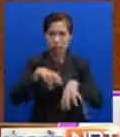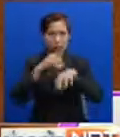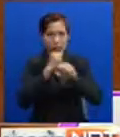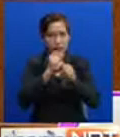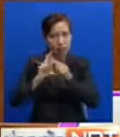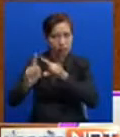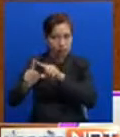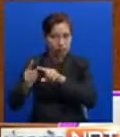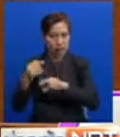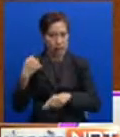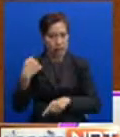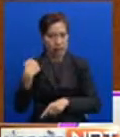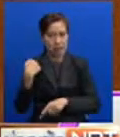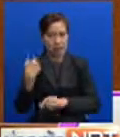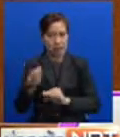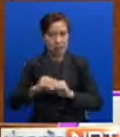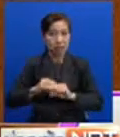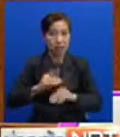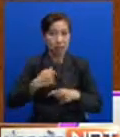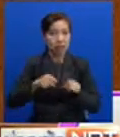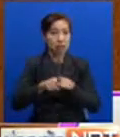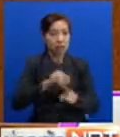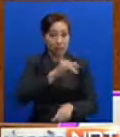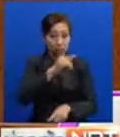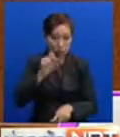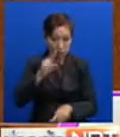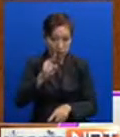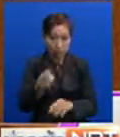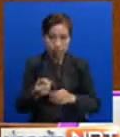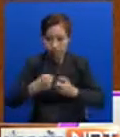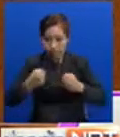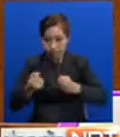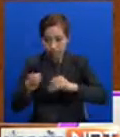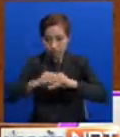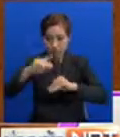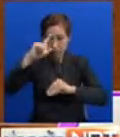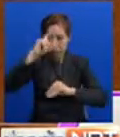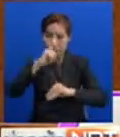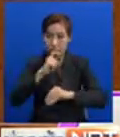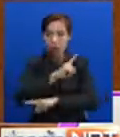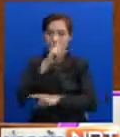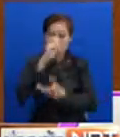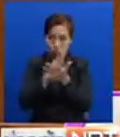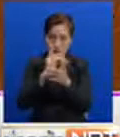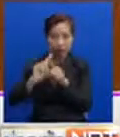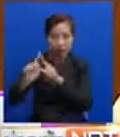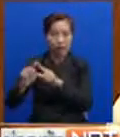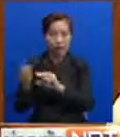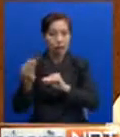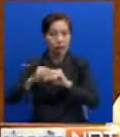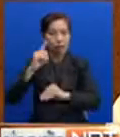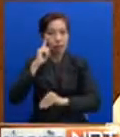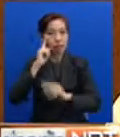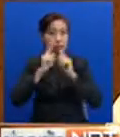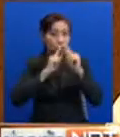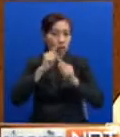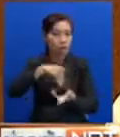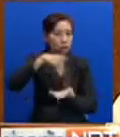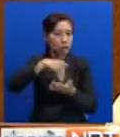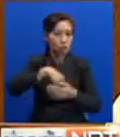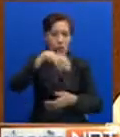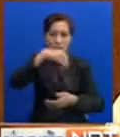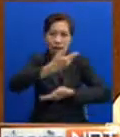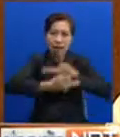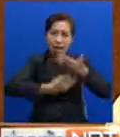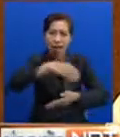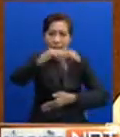ในเรื่องต่างๆนี้มีช่วงวันหยุดเป็นต้นก็เลยได้รับความอนุเคราะห์จากศูนย์การค้าหลายๆ